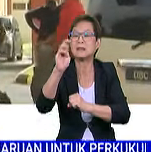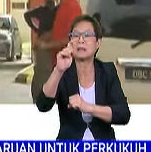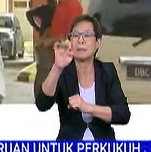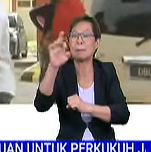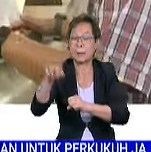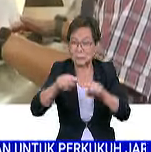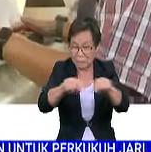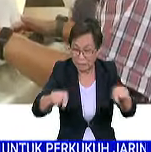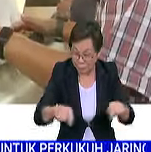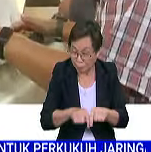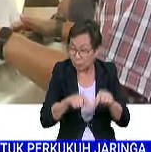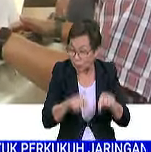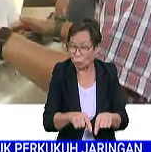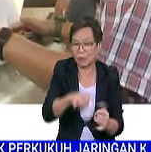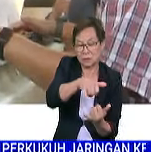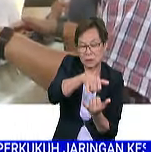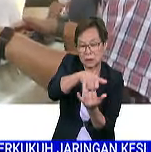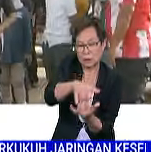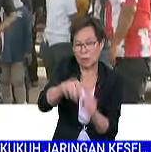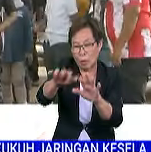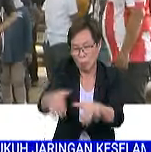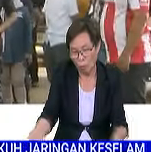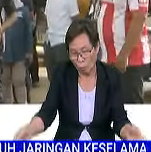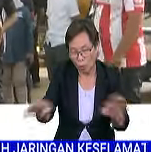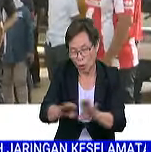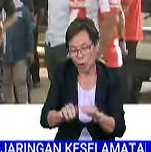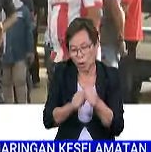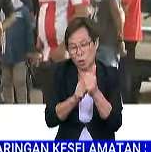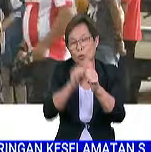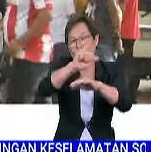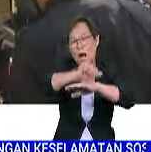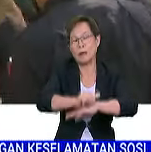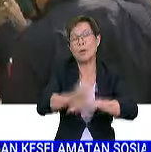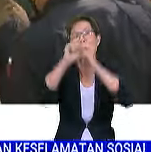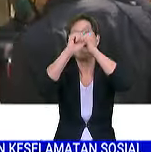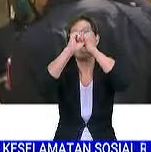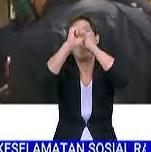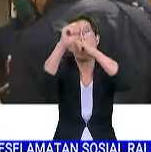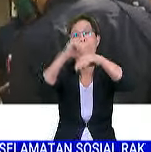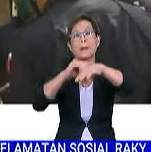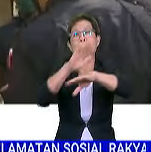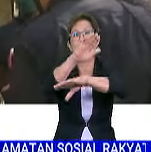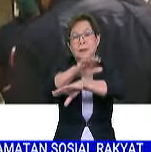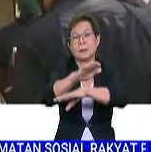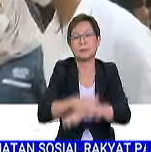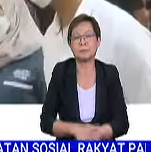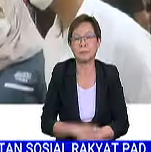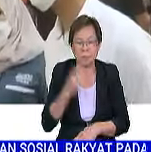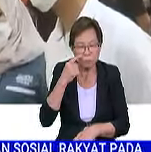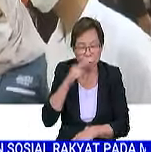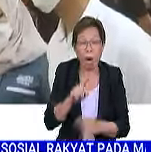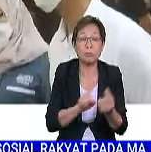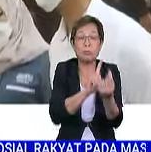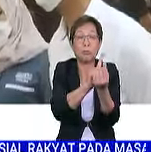berkenaan. Jenazah mangsa dikebumikan mengikut adat orang asli pada petang Ahad. Anak mangsa Seni Anik yang ditemui